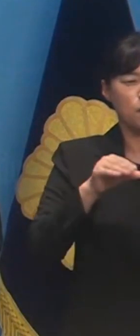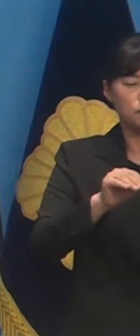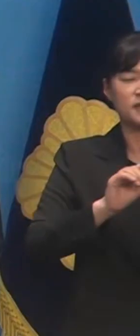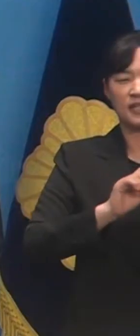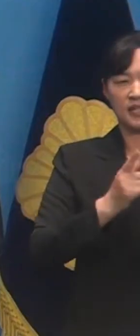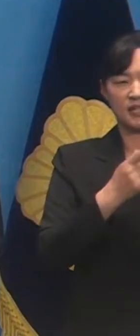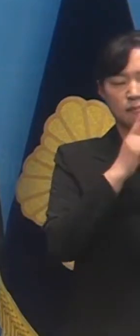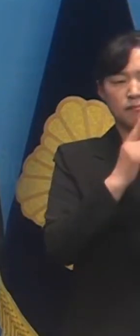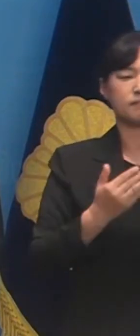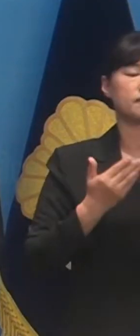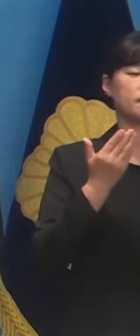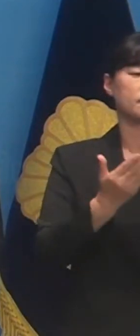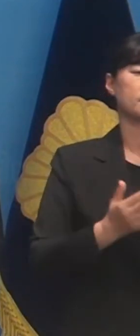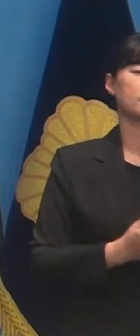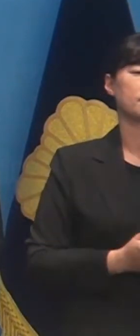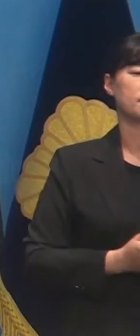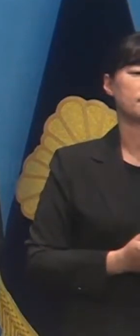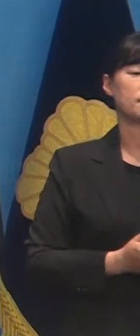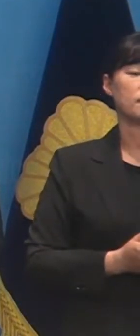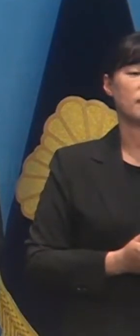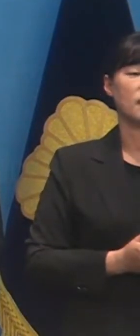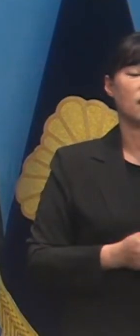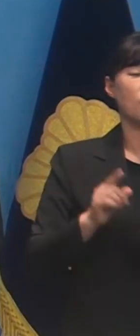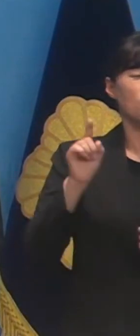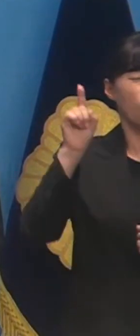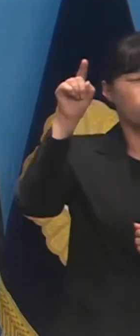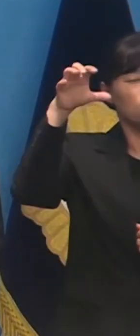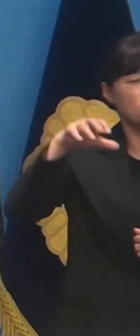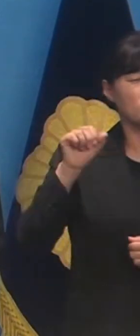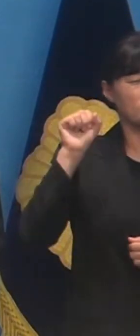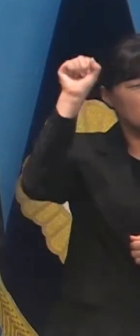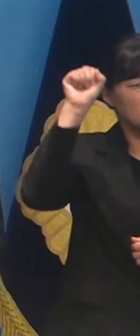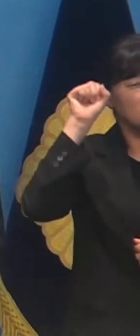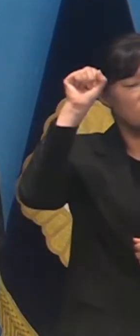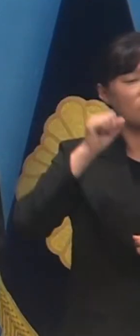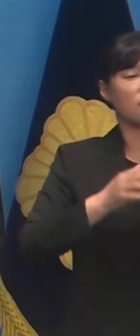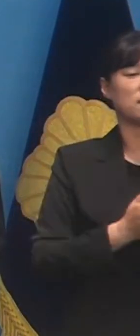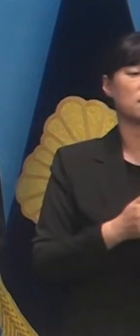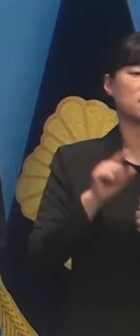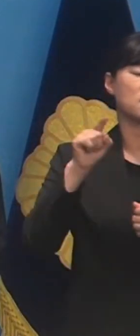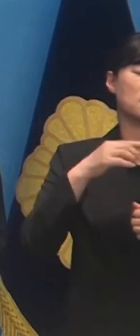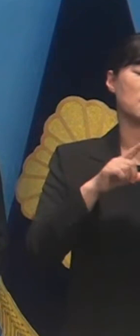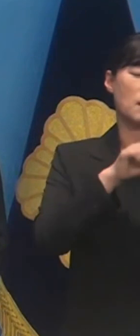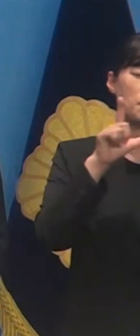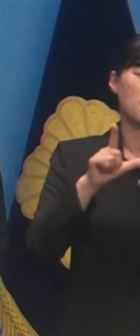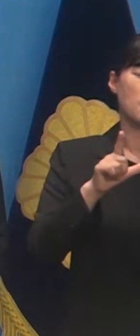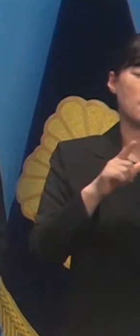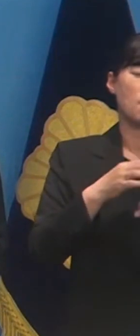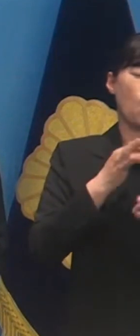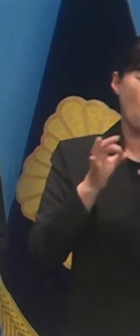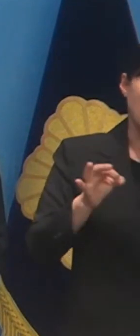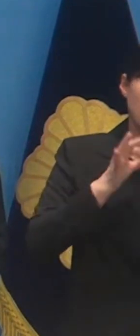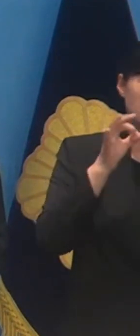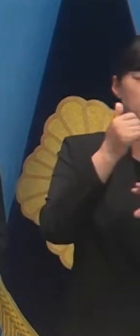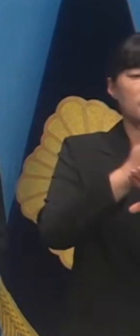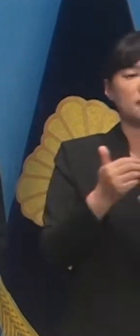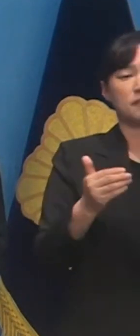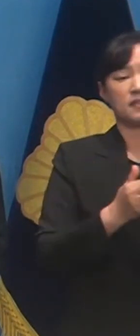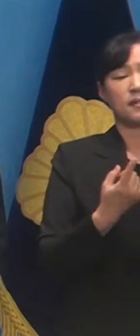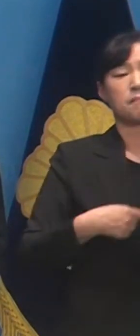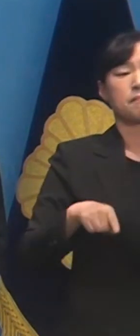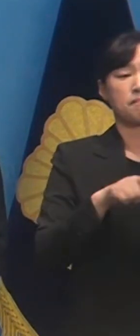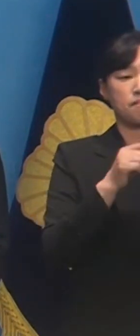않겠다는 말씀을 드립니다. 이 고공위의 정규, 그 절박한 삶의 외침, 끝까지